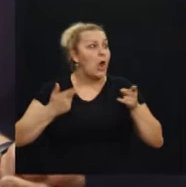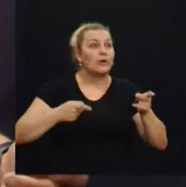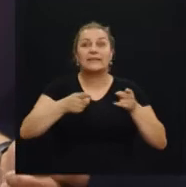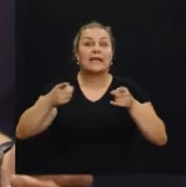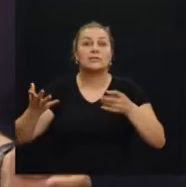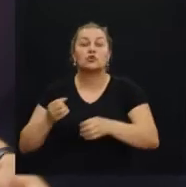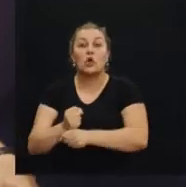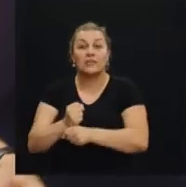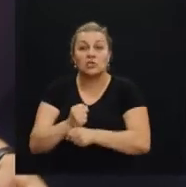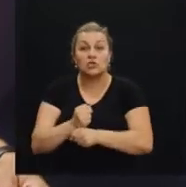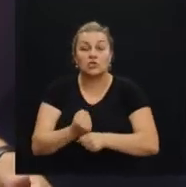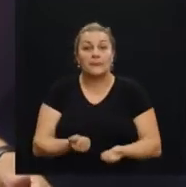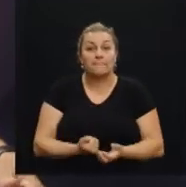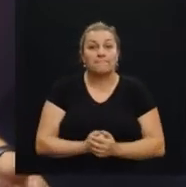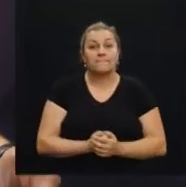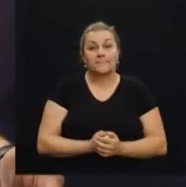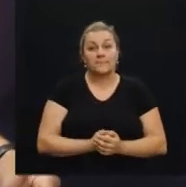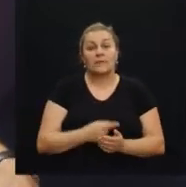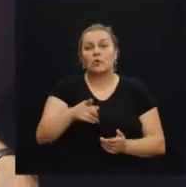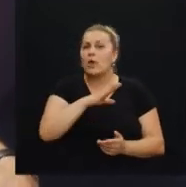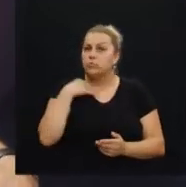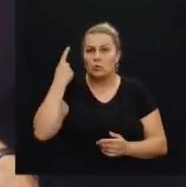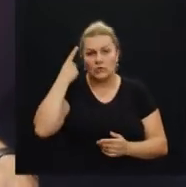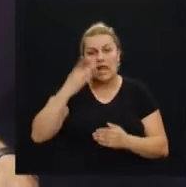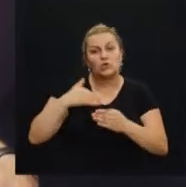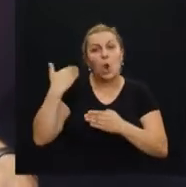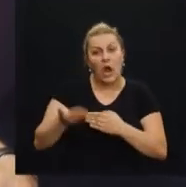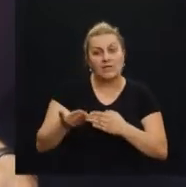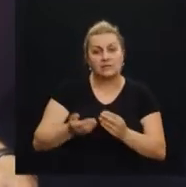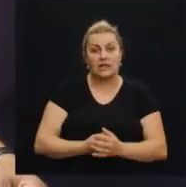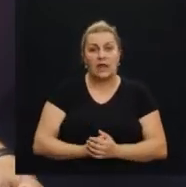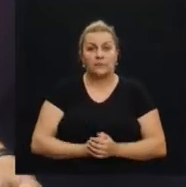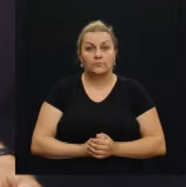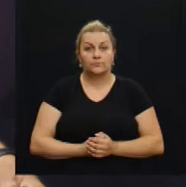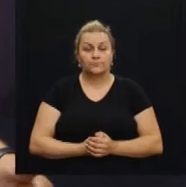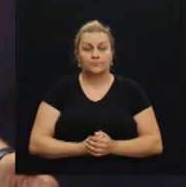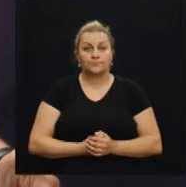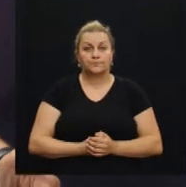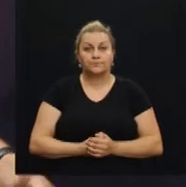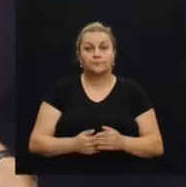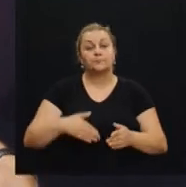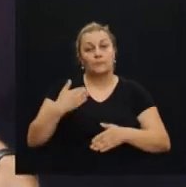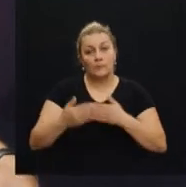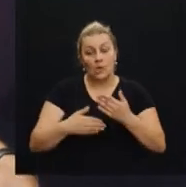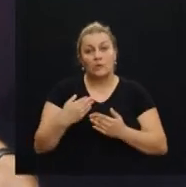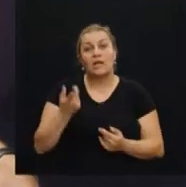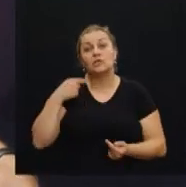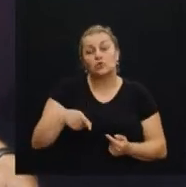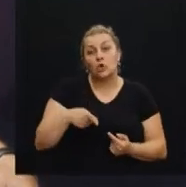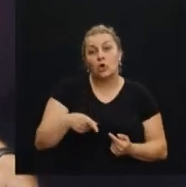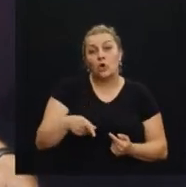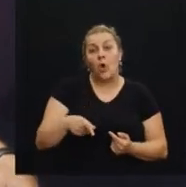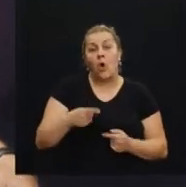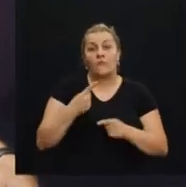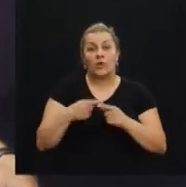jer je to je puno značilo kasnije. Onda smo iz tog dijela